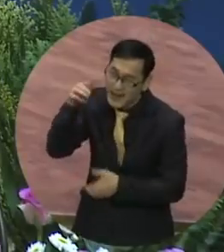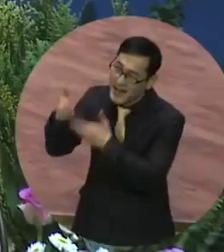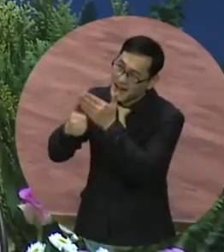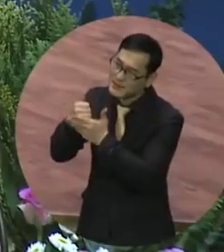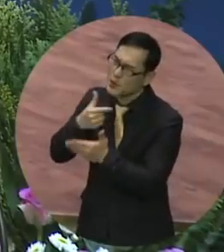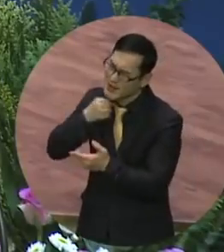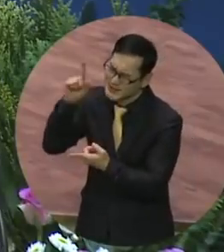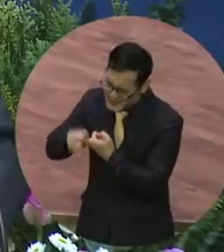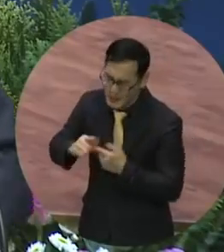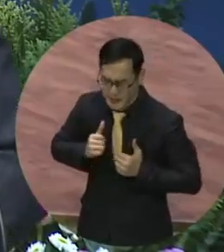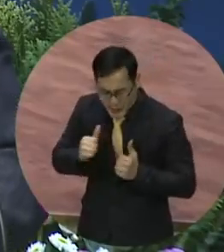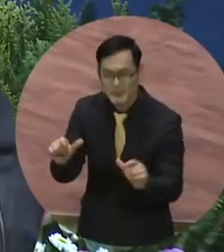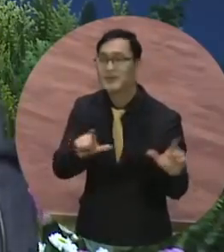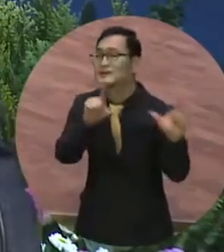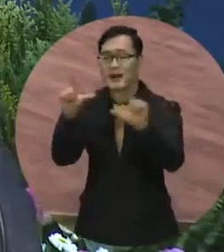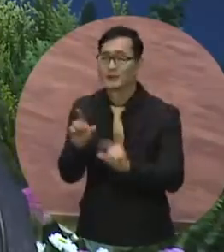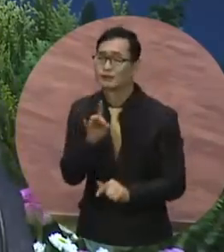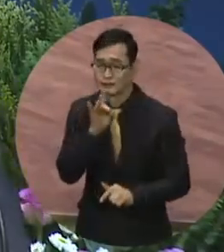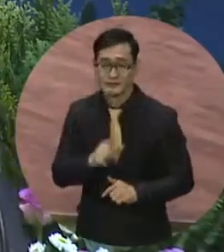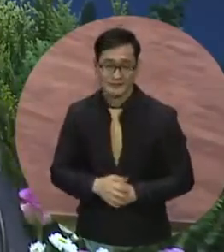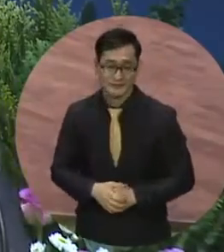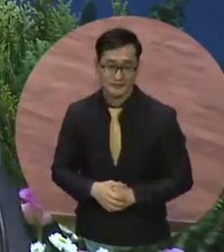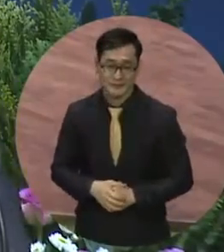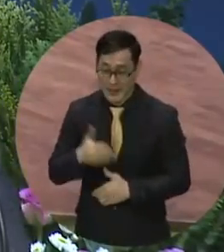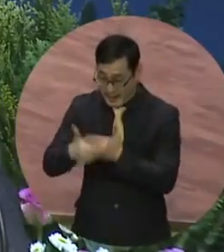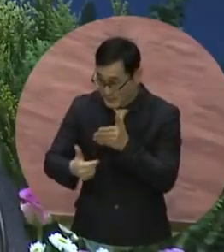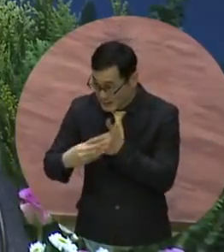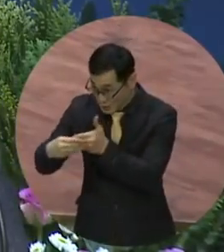살아왔어. 그 하나님 인도 안 하면 아무것도 없어.